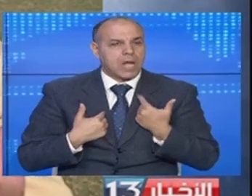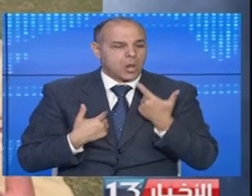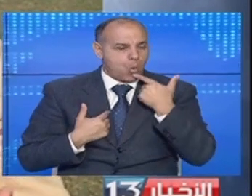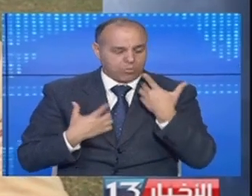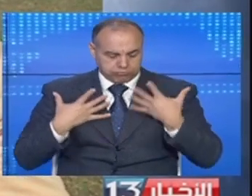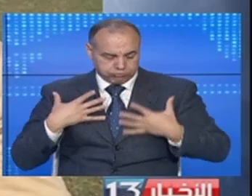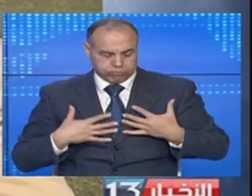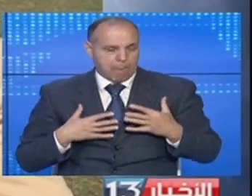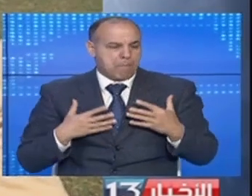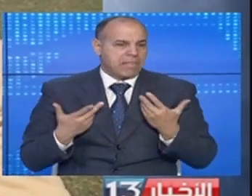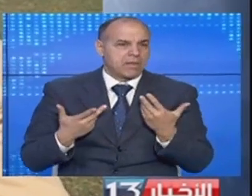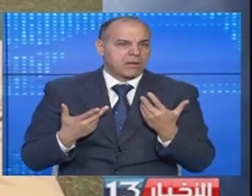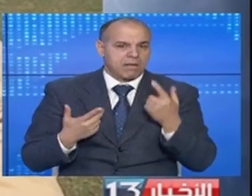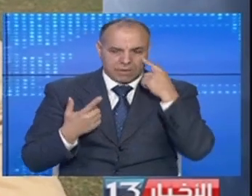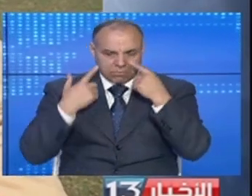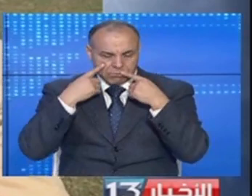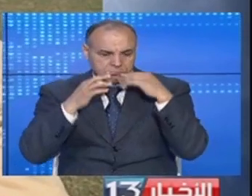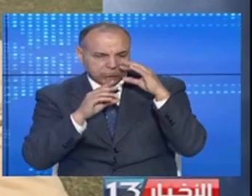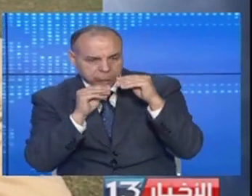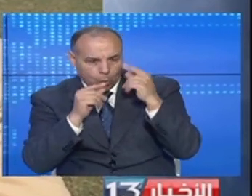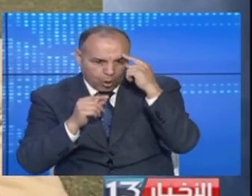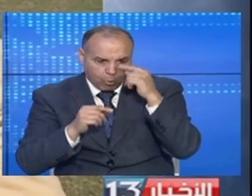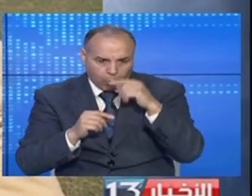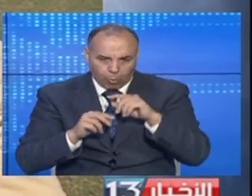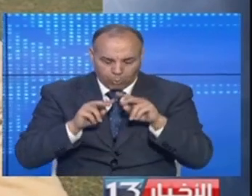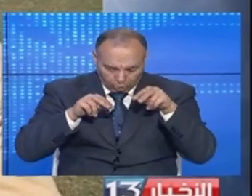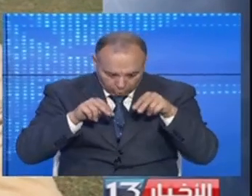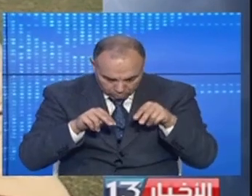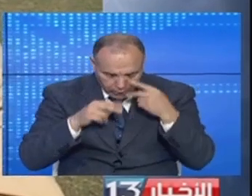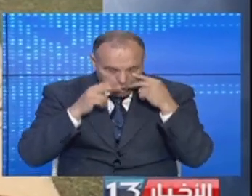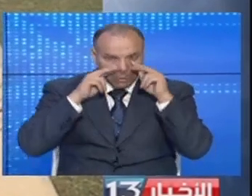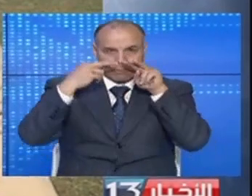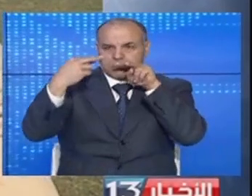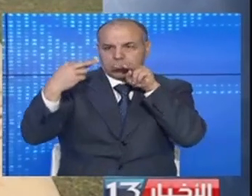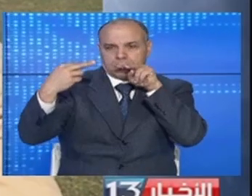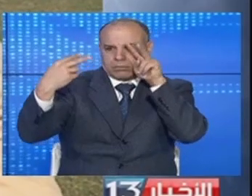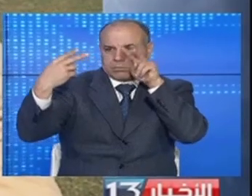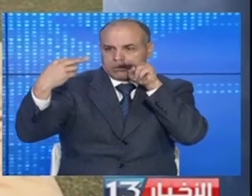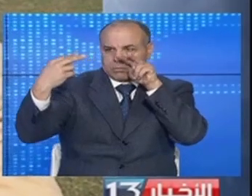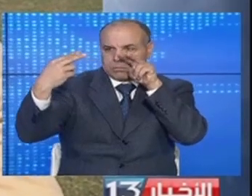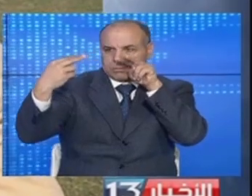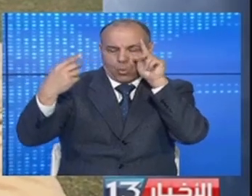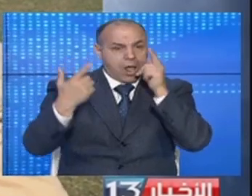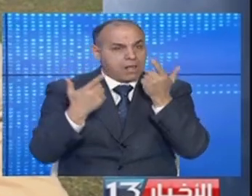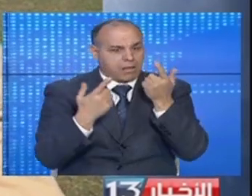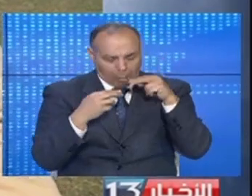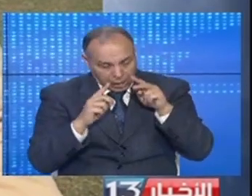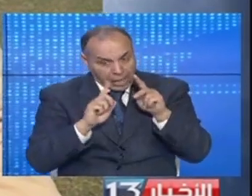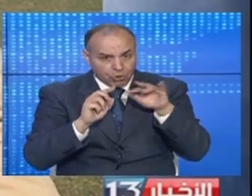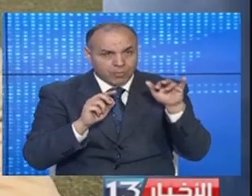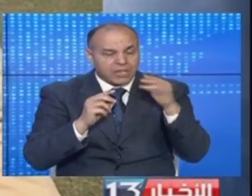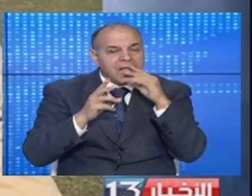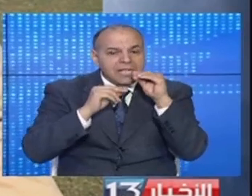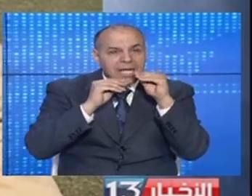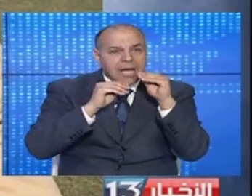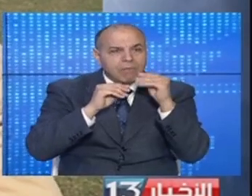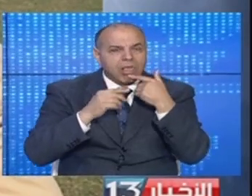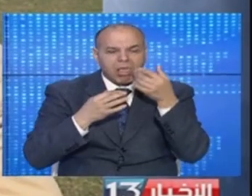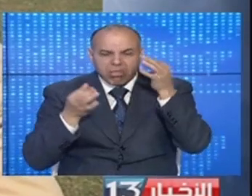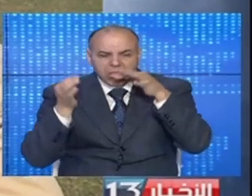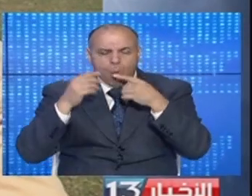الجسد في عين بيحكي لازم يحكي يعني ي يغض الطرف الاخر يتكلم يتكلم شك